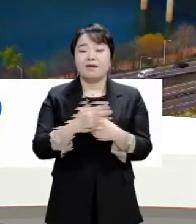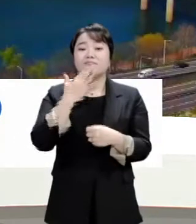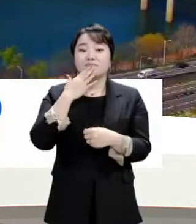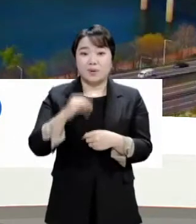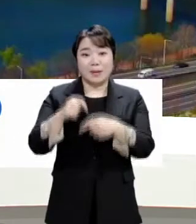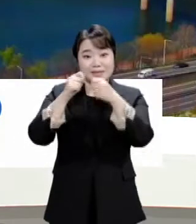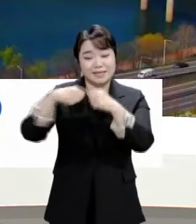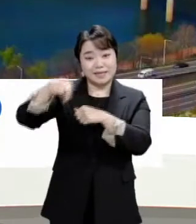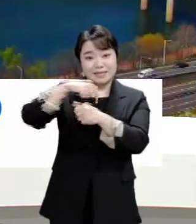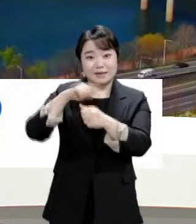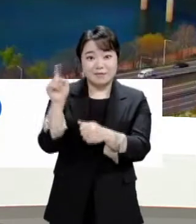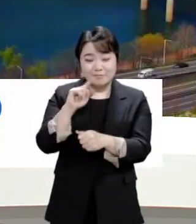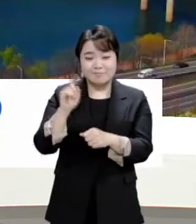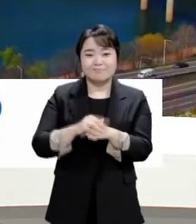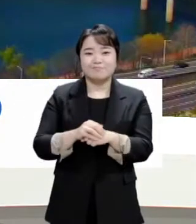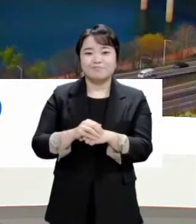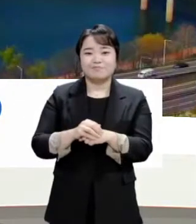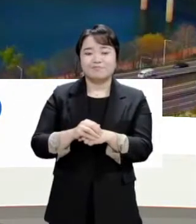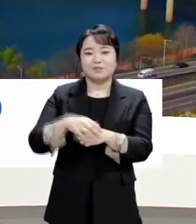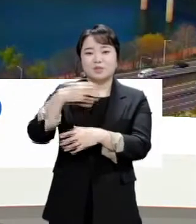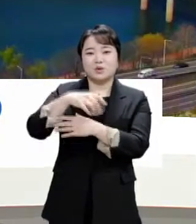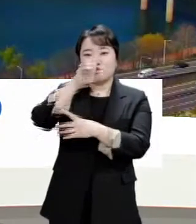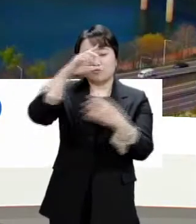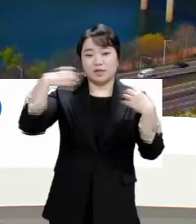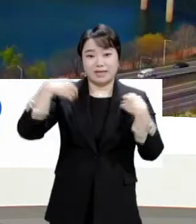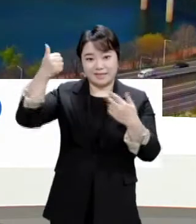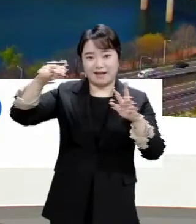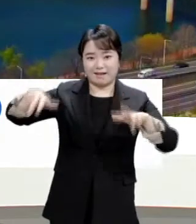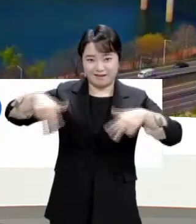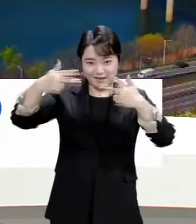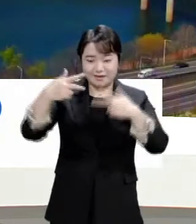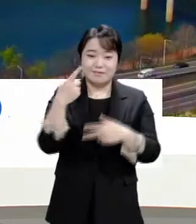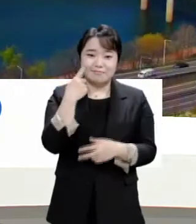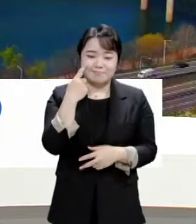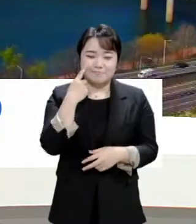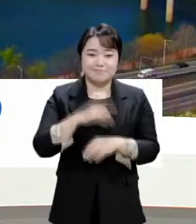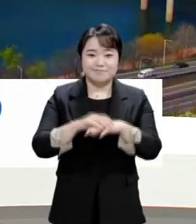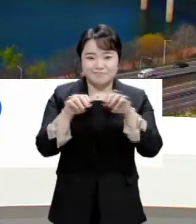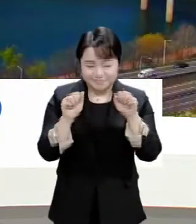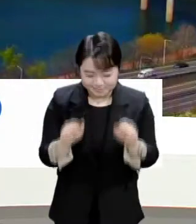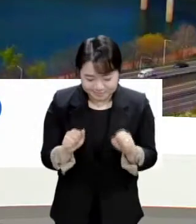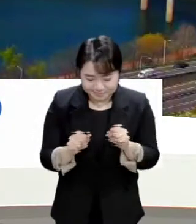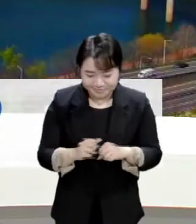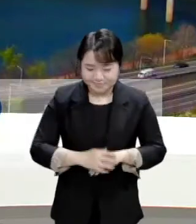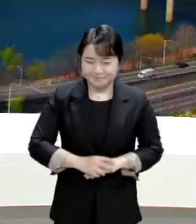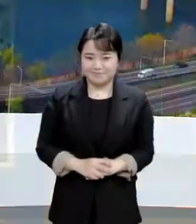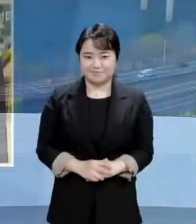좀 더 자세한 내용 알아보고자 김영종 종로구청장 화상으로 연결했습니다. 안녕하십니까?